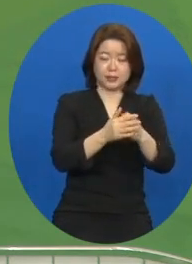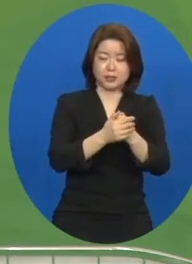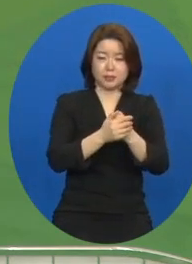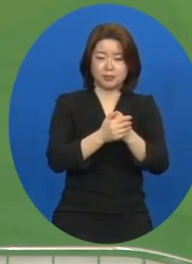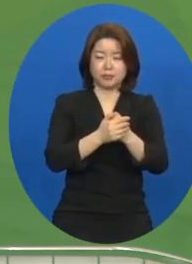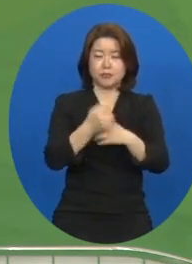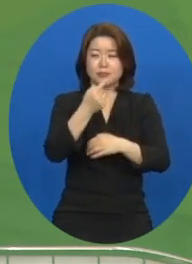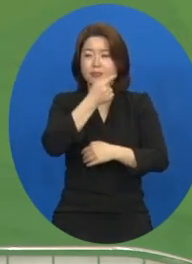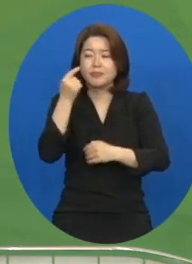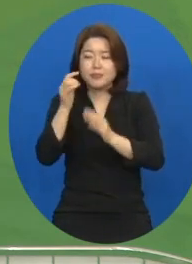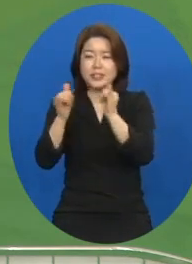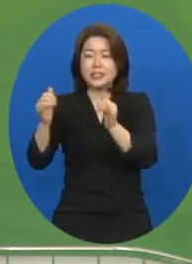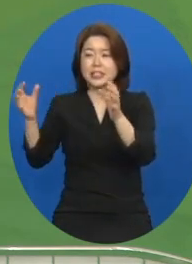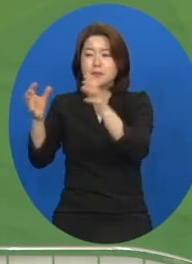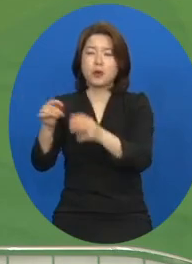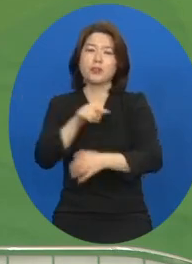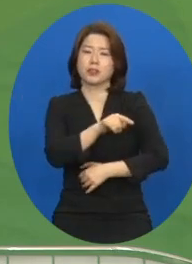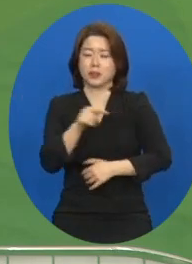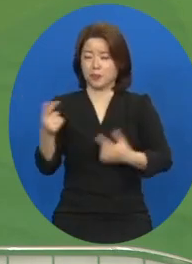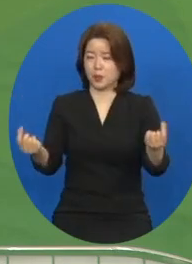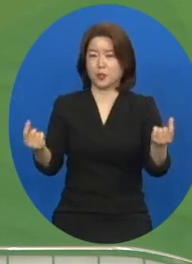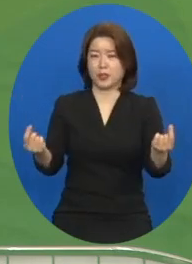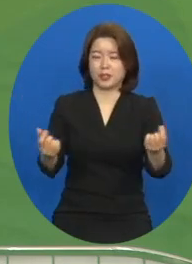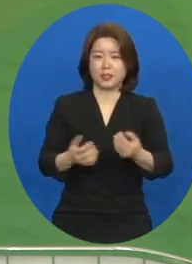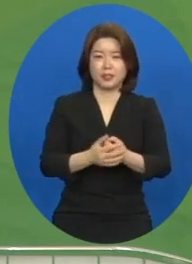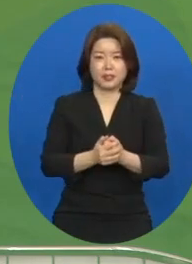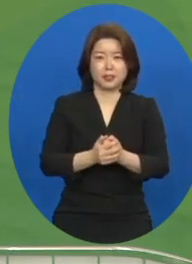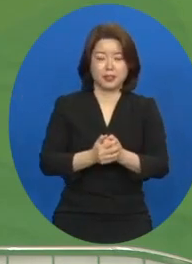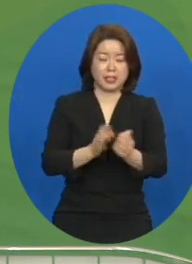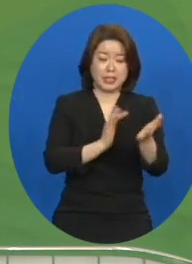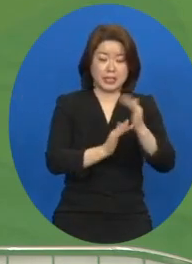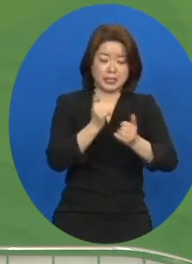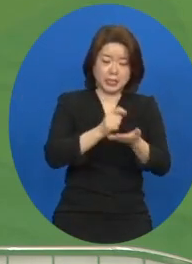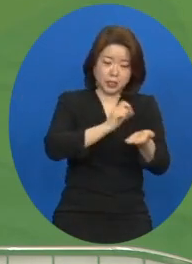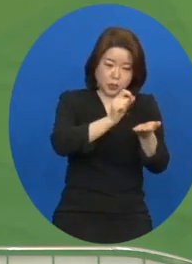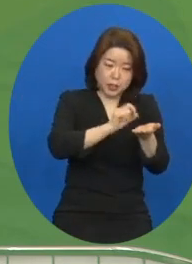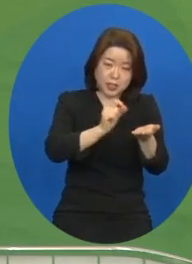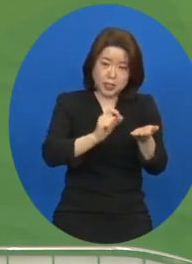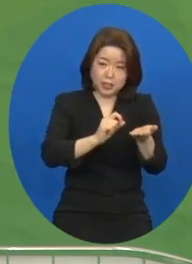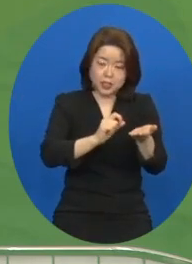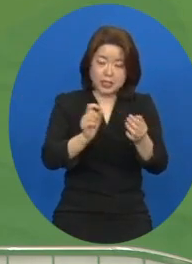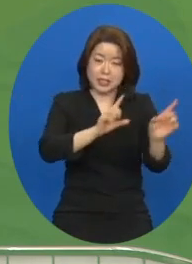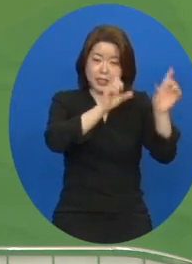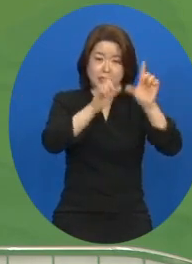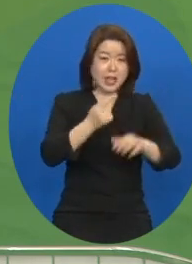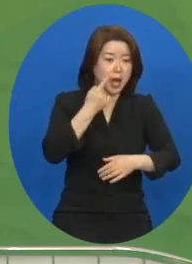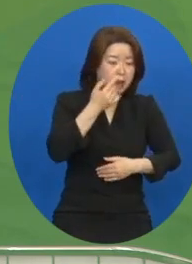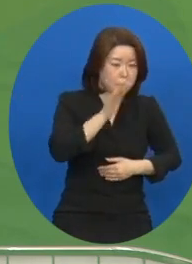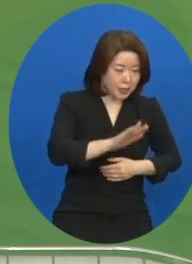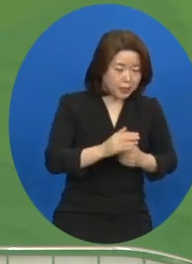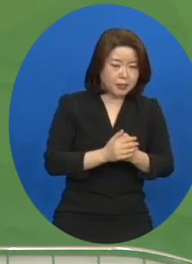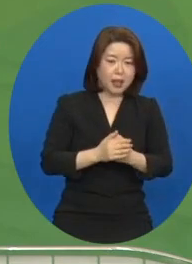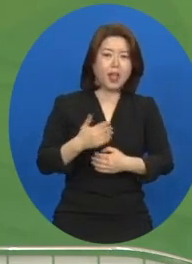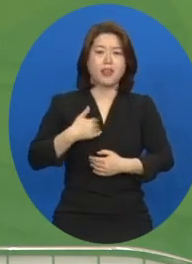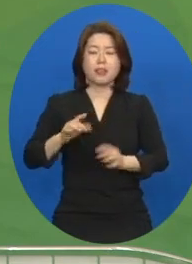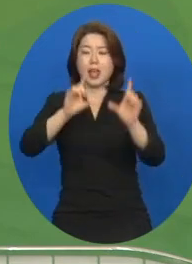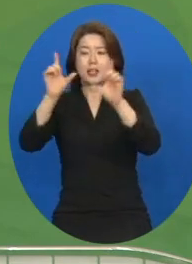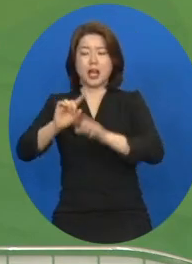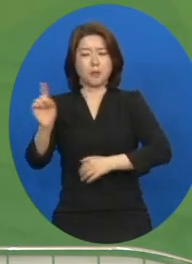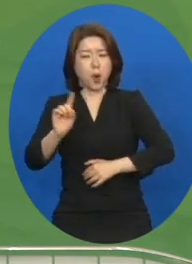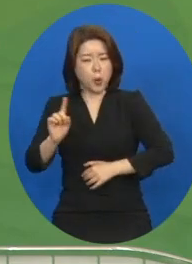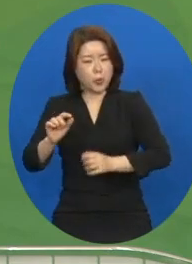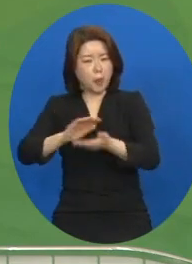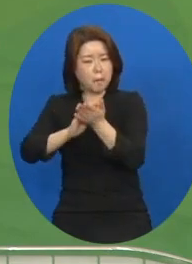그 모임입니다. 예수 동행 일기를 쓰면서 살아보았더니 내 삶 속에 어떤 변화가, 어떤 역사가